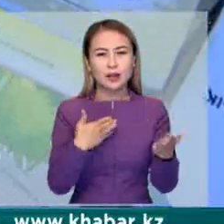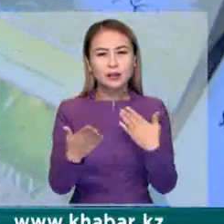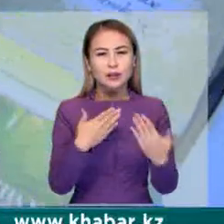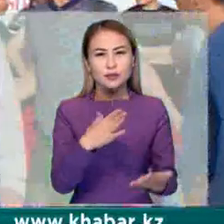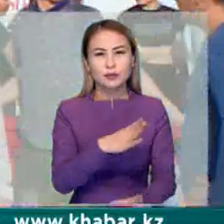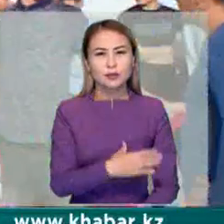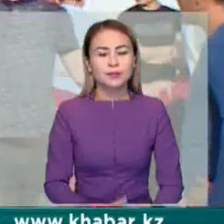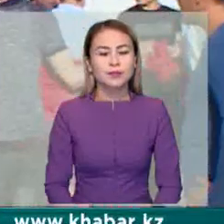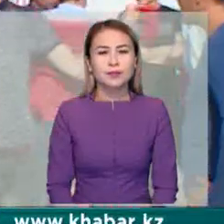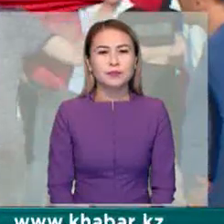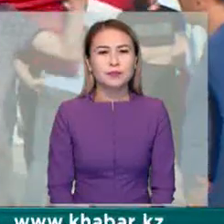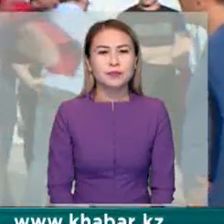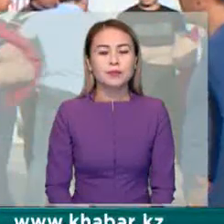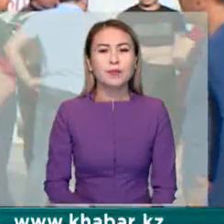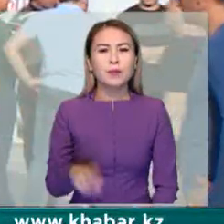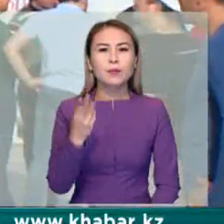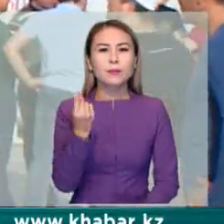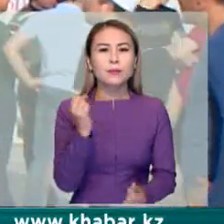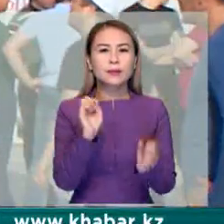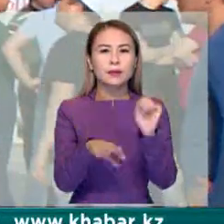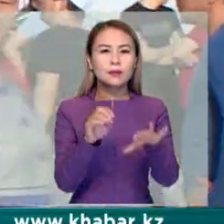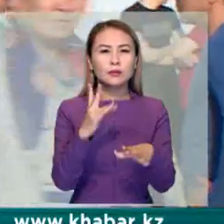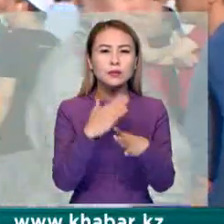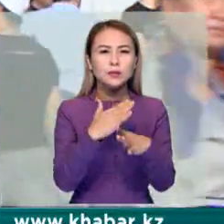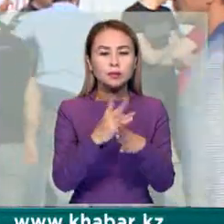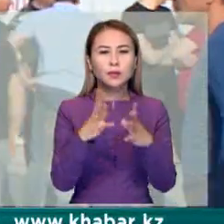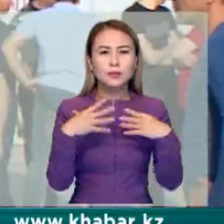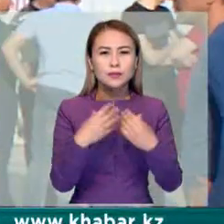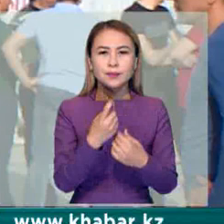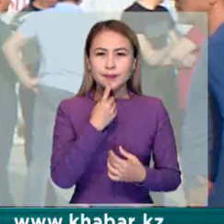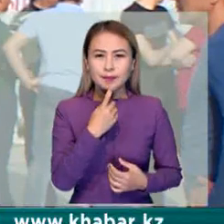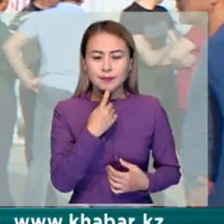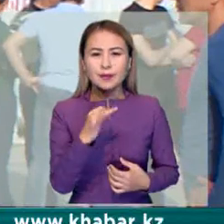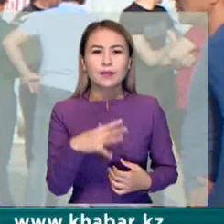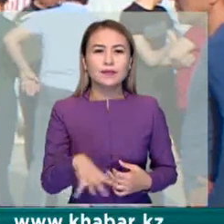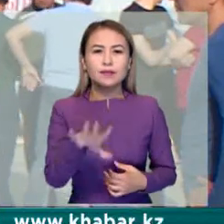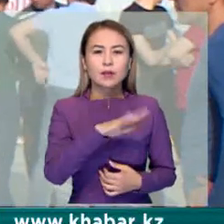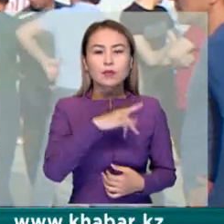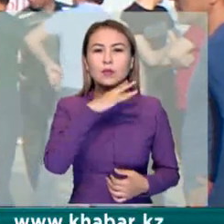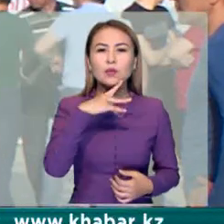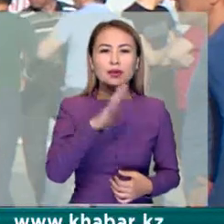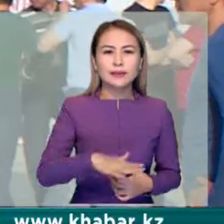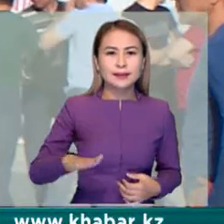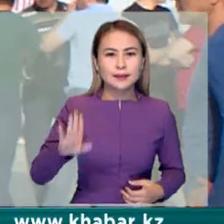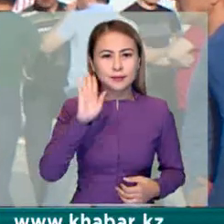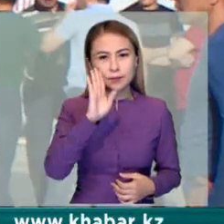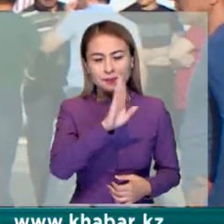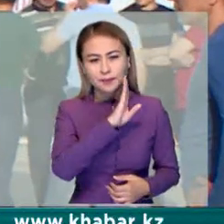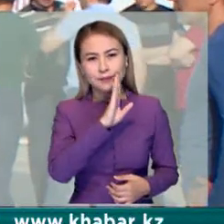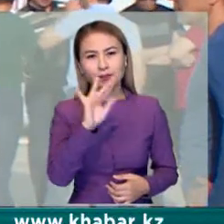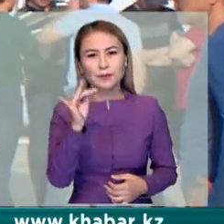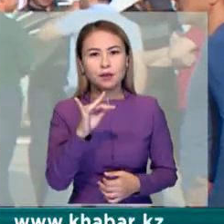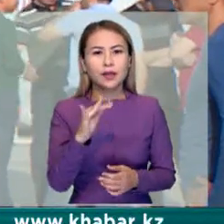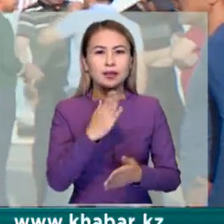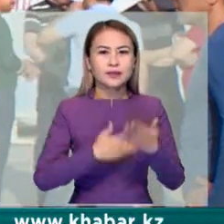Қайырымдылық жәрменкесінен түскен қаржы мұқтаж отбасыларға, әлеуметтік аз қамтылған көпбалалы аналарға,